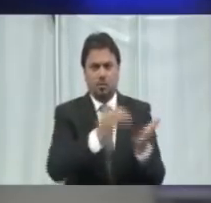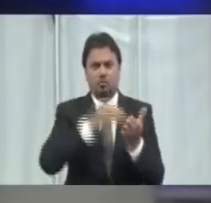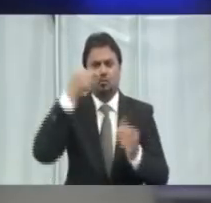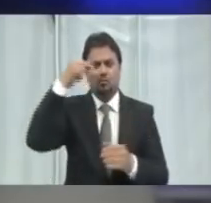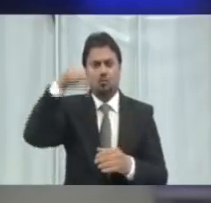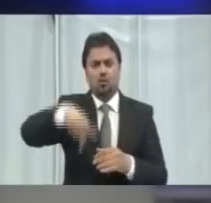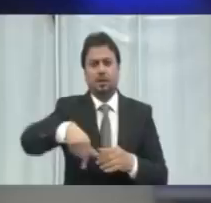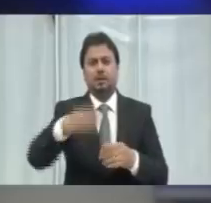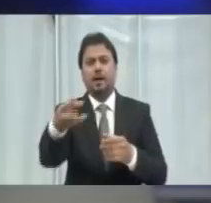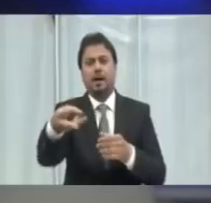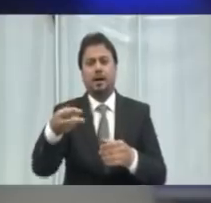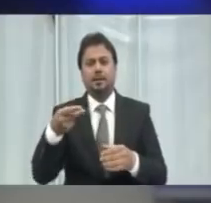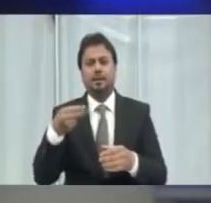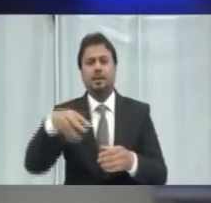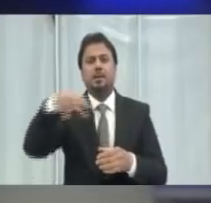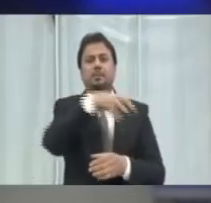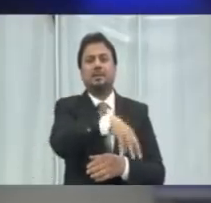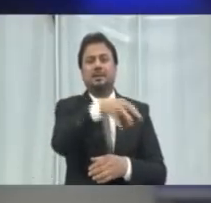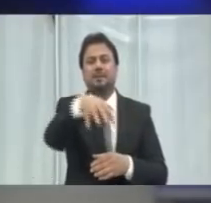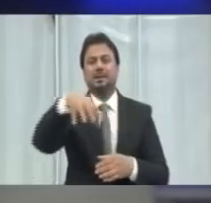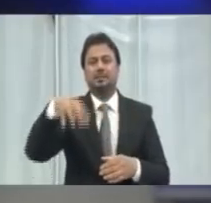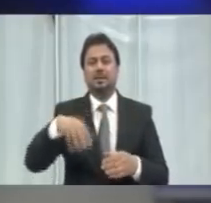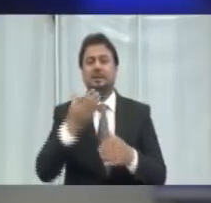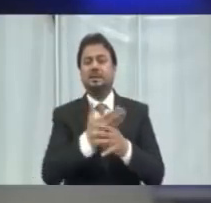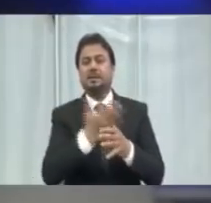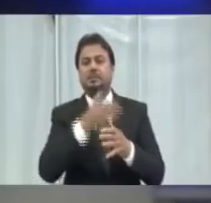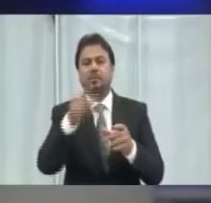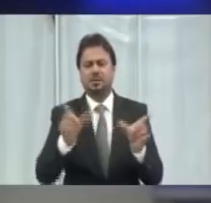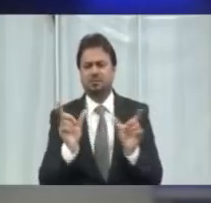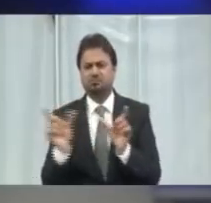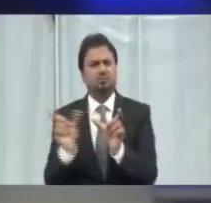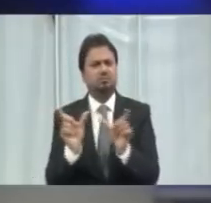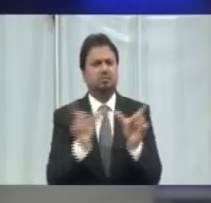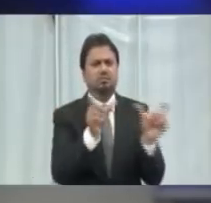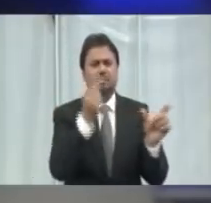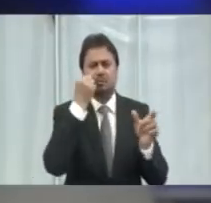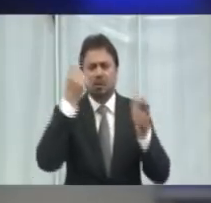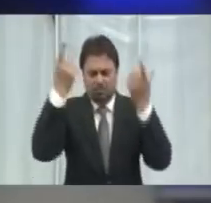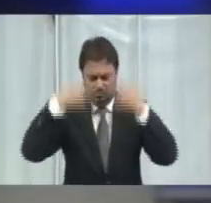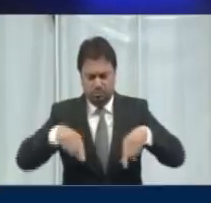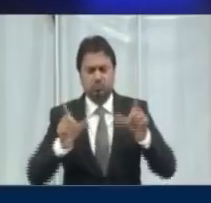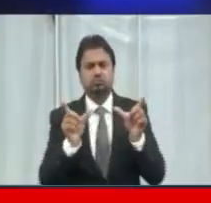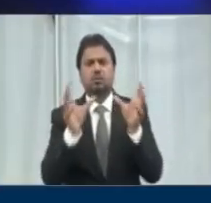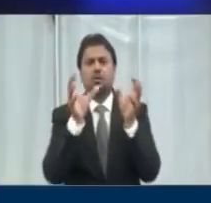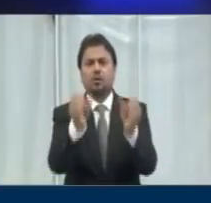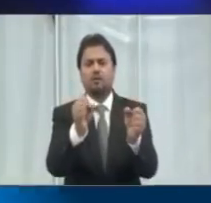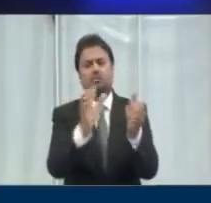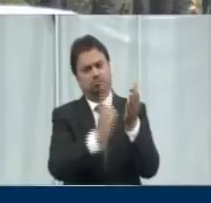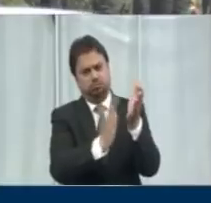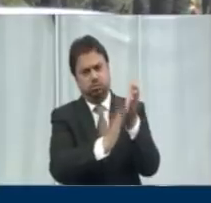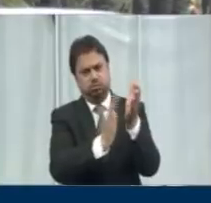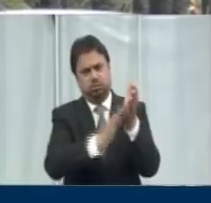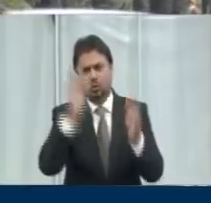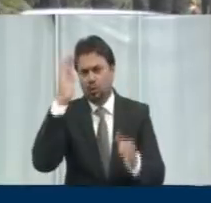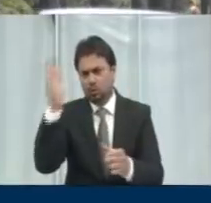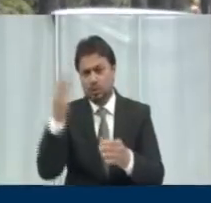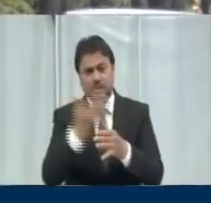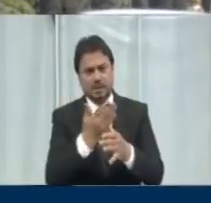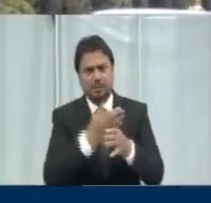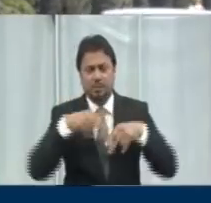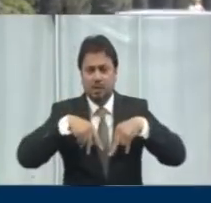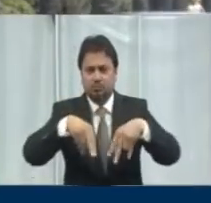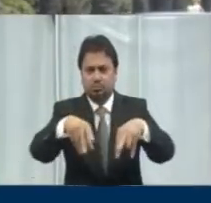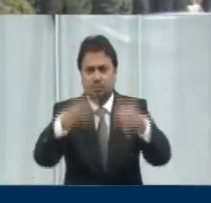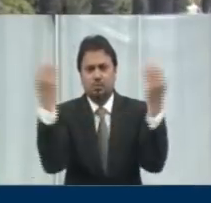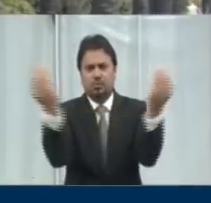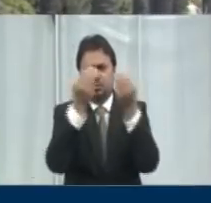مواطنون في عدد من مناطق العاصمة بغداد أشادوا بتجديد الإجراءات الوقائية التي تفرضها القوات الأمنية، والخاصة بفرض